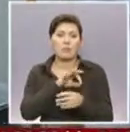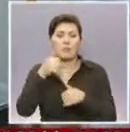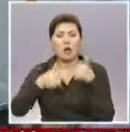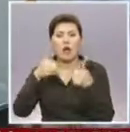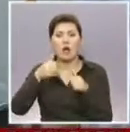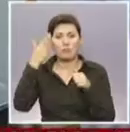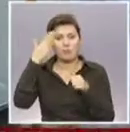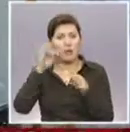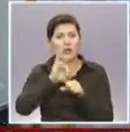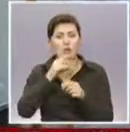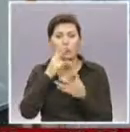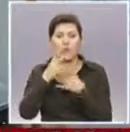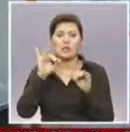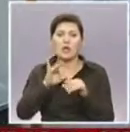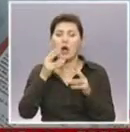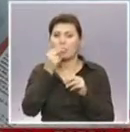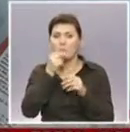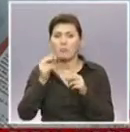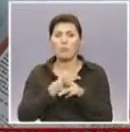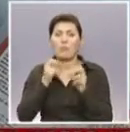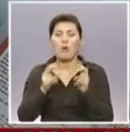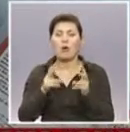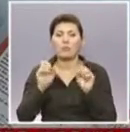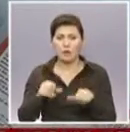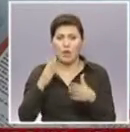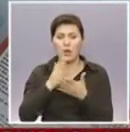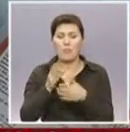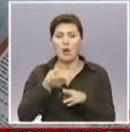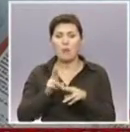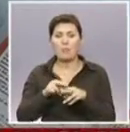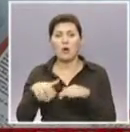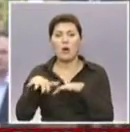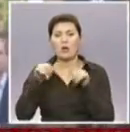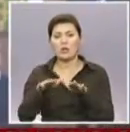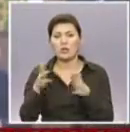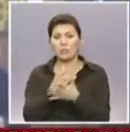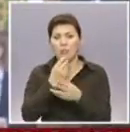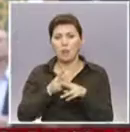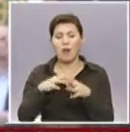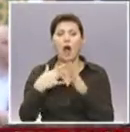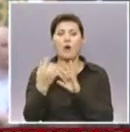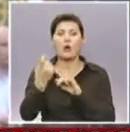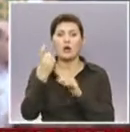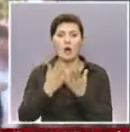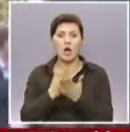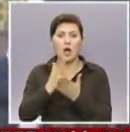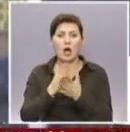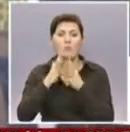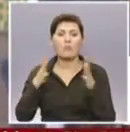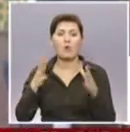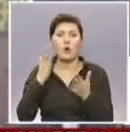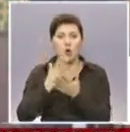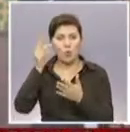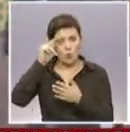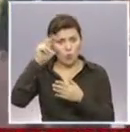бәсекеге қабілеттілігін арттыруға және тағам қауіпсіздігін сақтауға мүмкіндік беретін қаулы қабылданбақ. Ауыл шаруашылық саласының қара шаңырағы саналатын